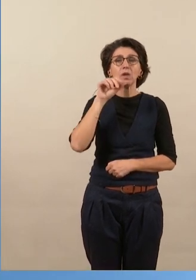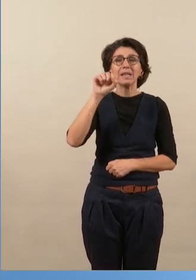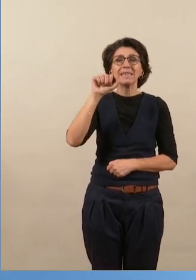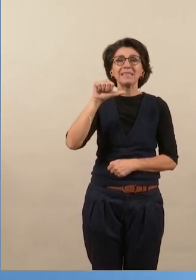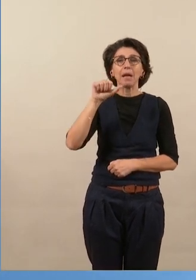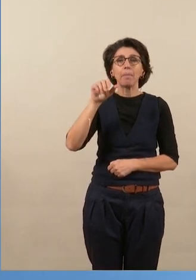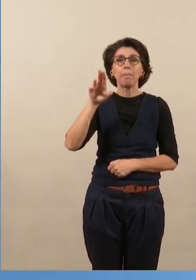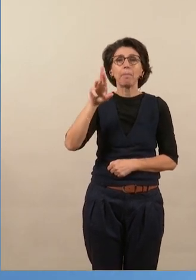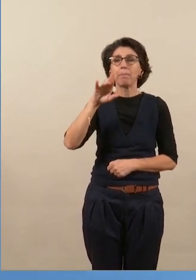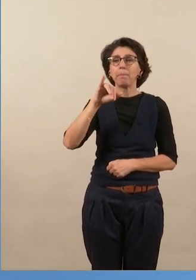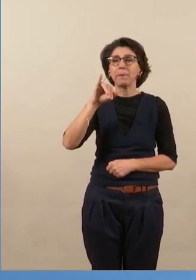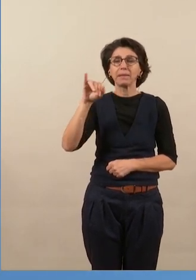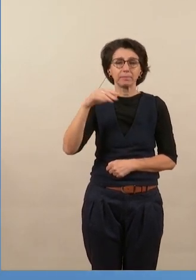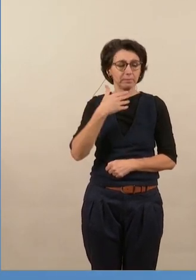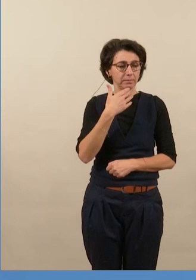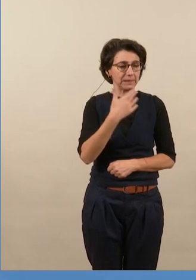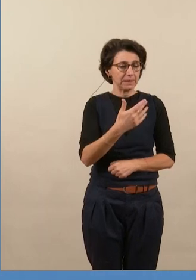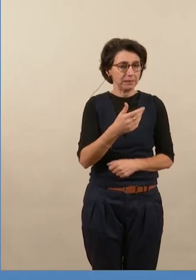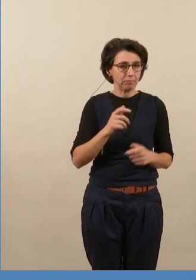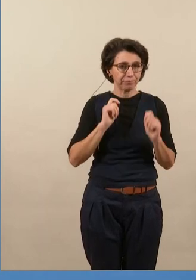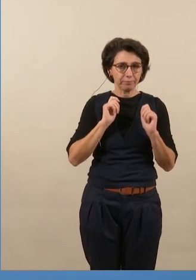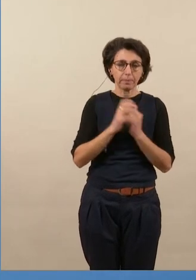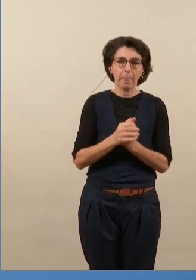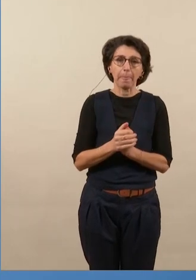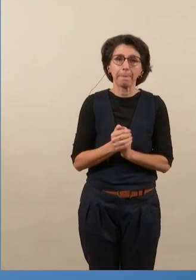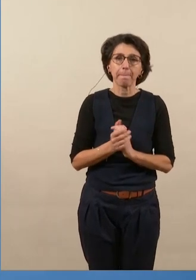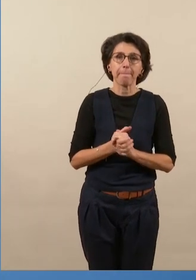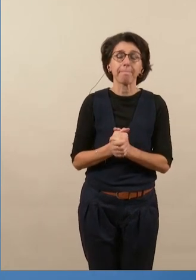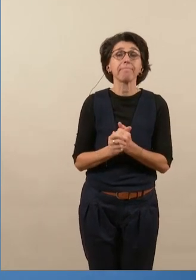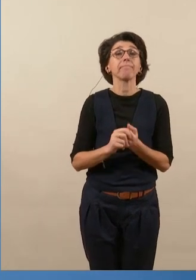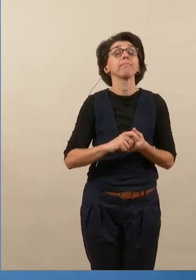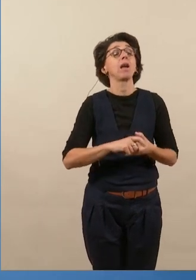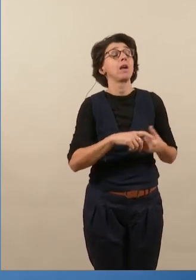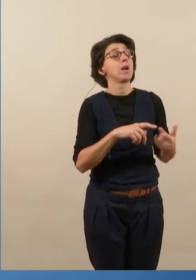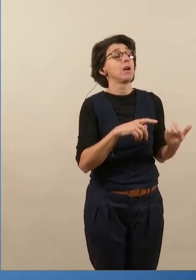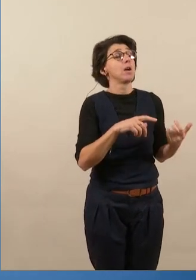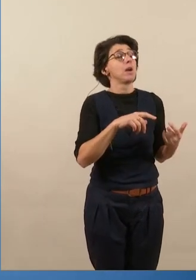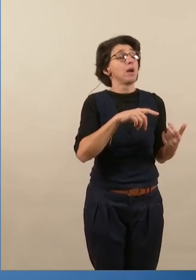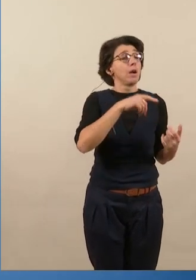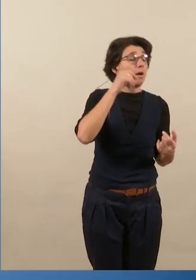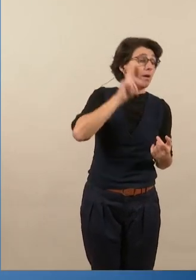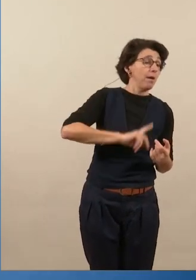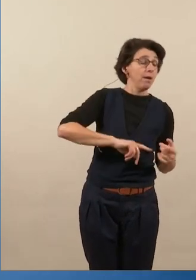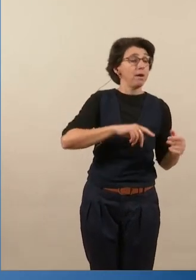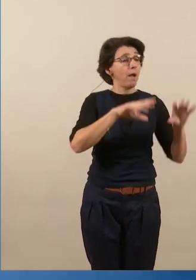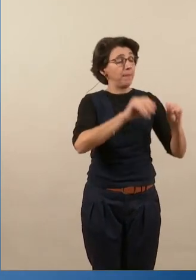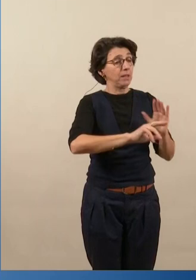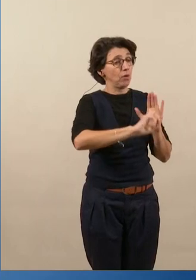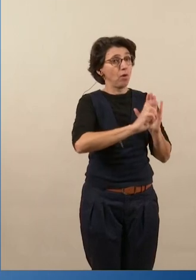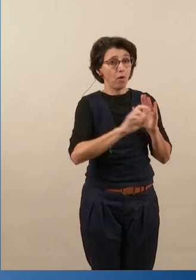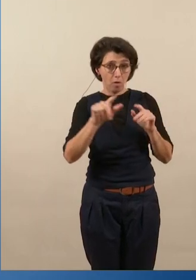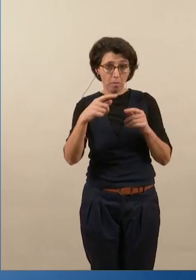oui merci alors grenobloise et grenoblois s'il en reste encore derrière les